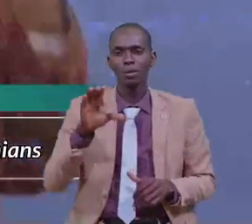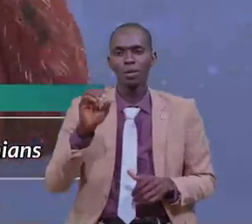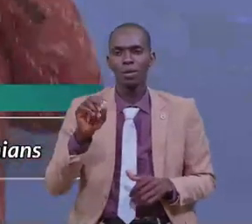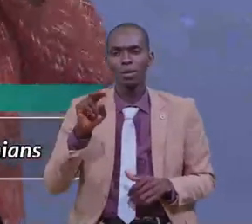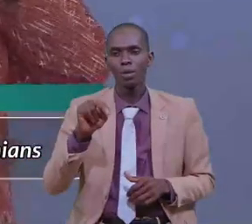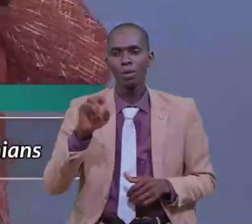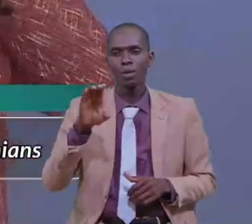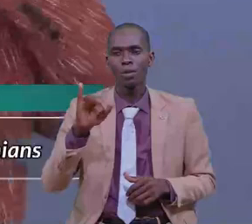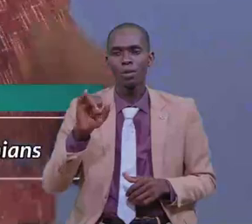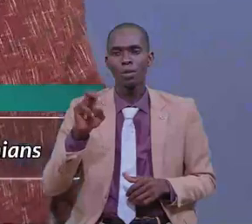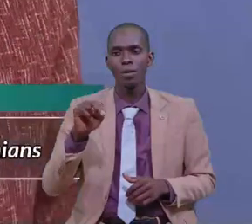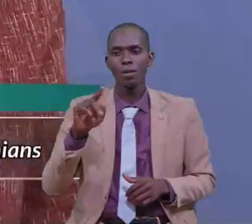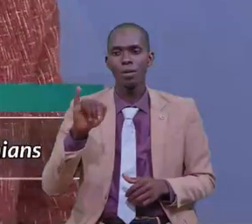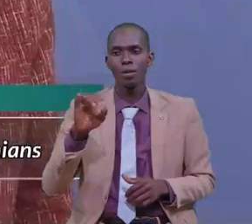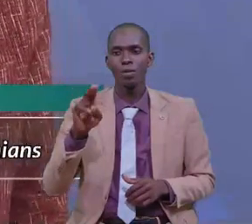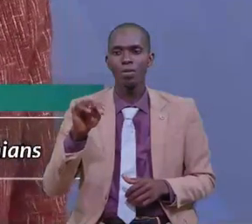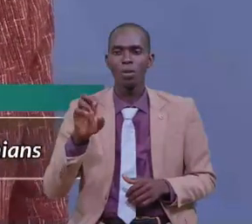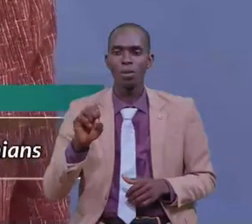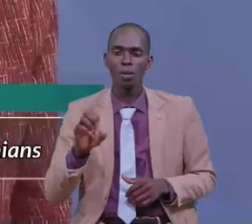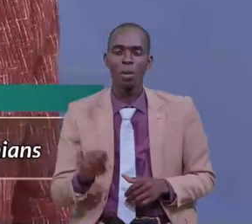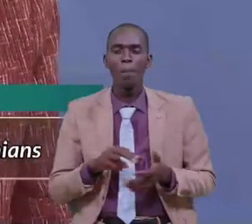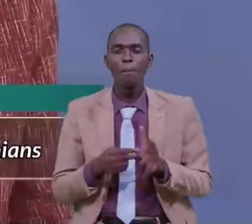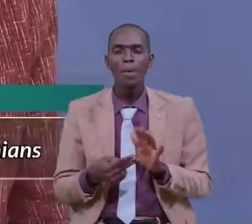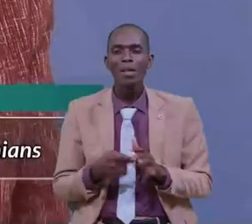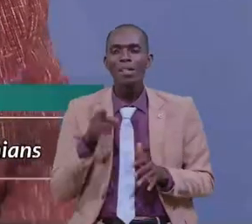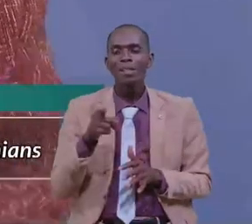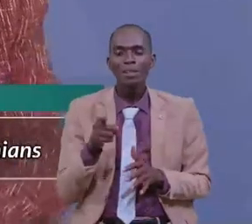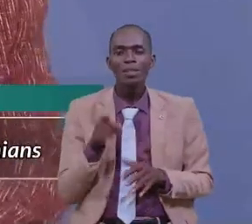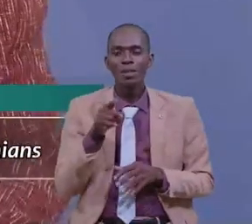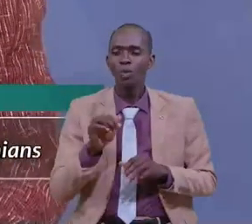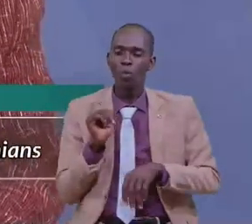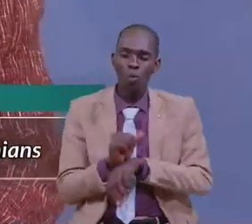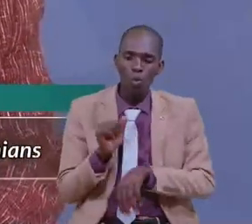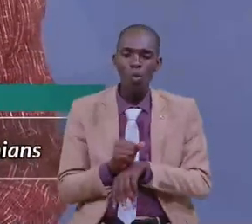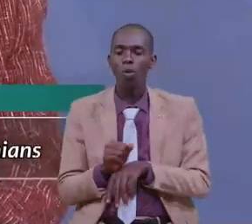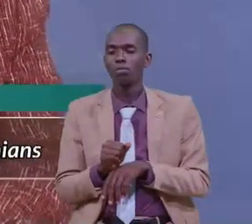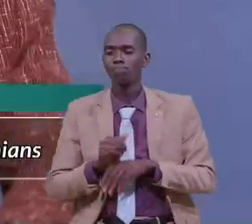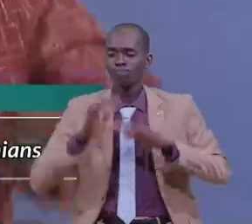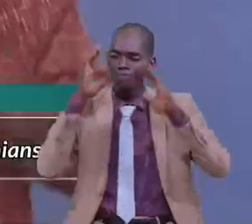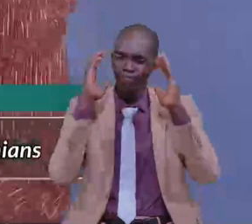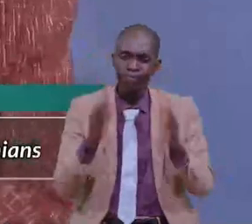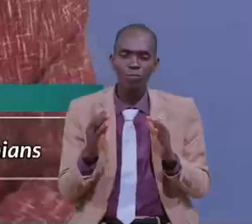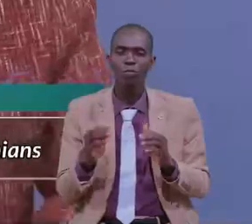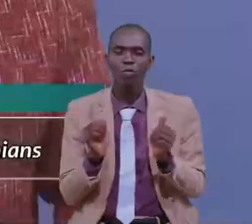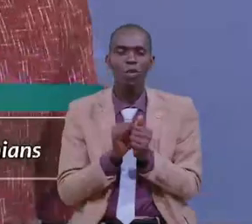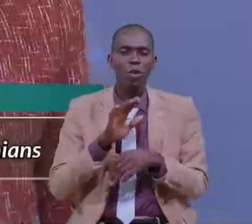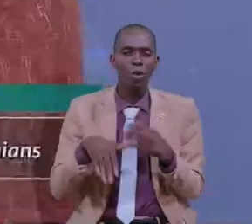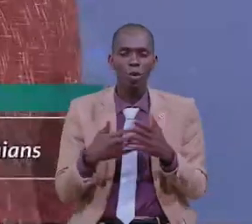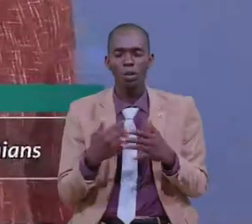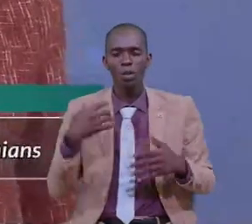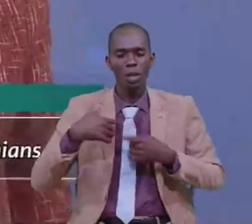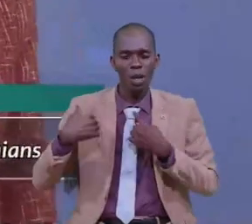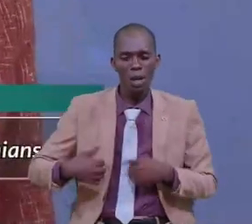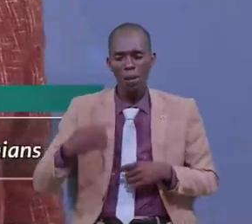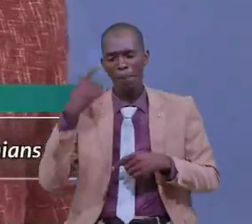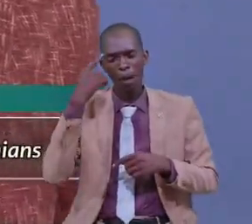Cela veut dire quelqu'un qui marche avec toute sa pensée, tout son cœur, toute sa vie, tout ce qu'il devait faire.